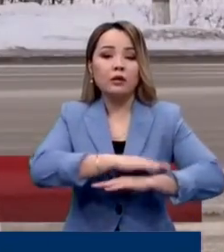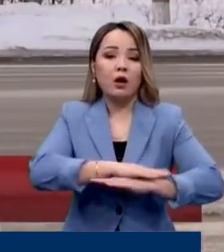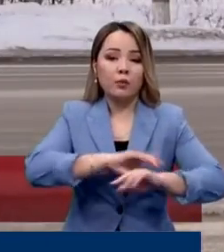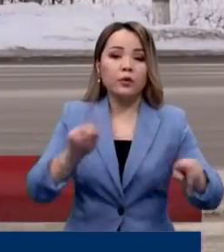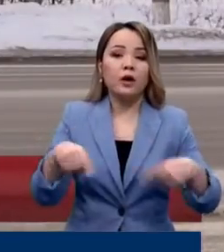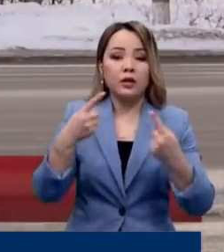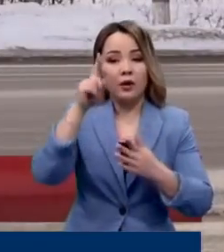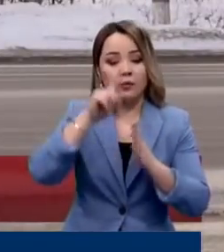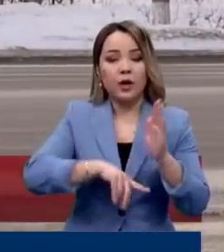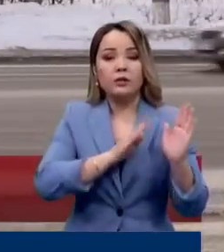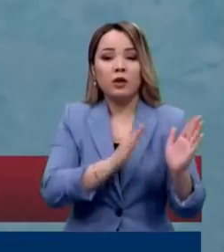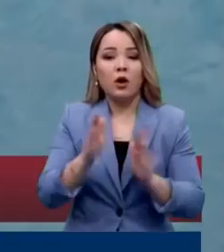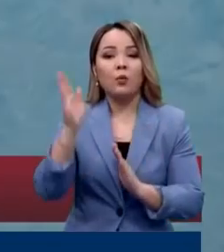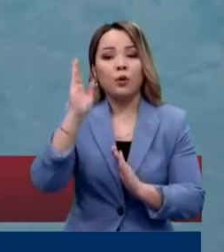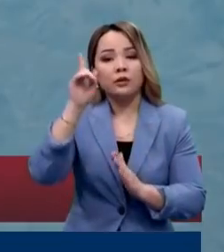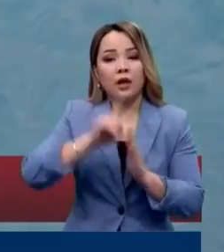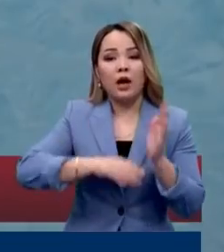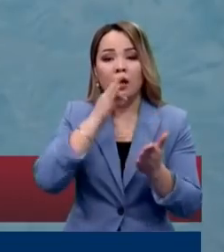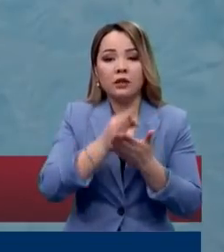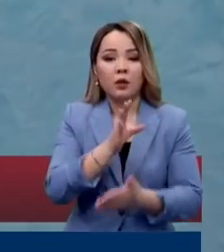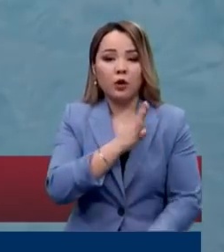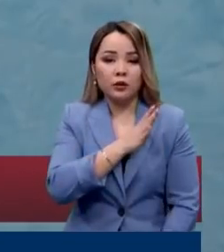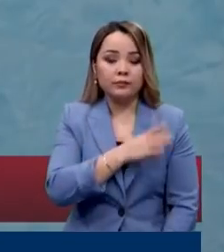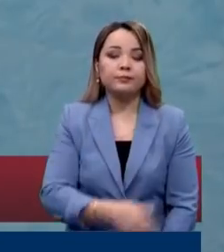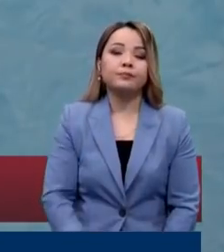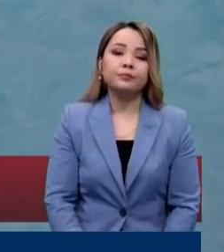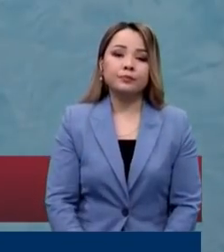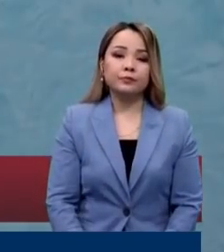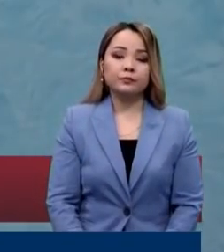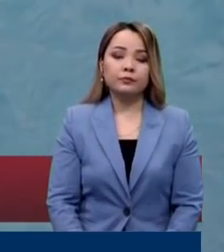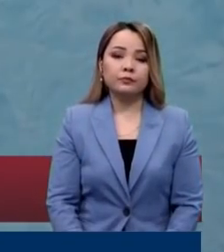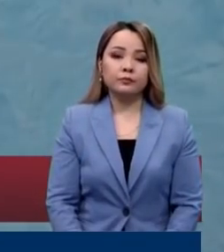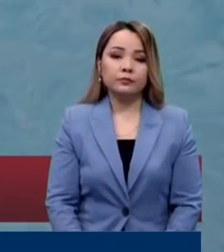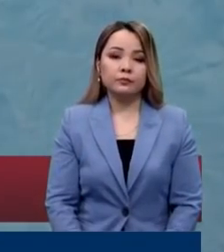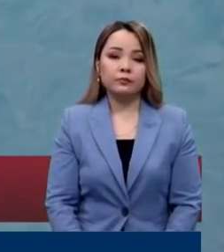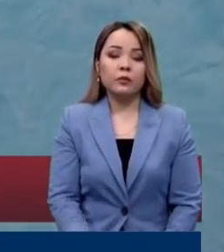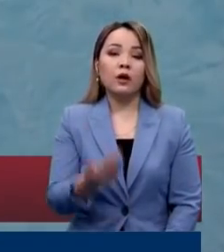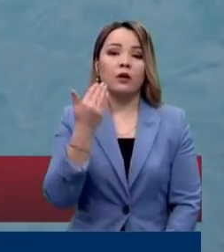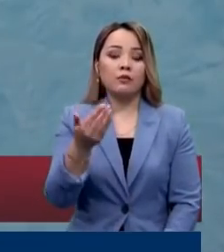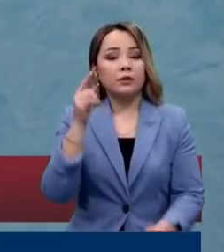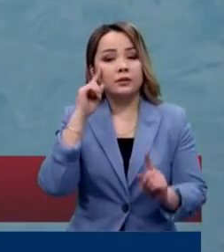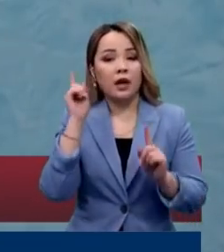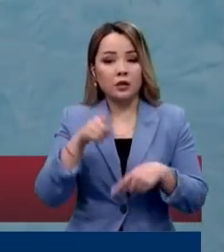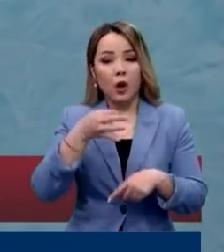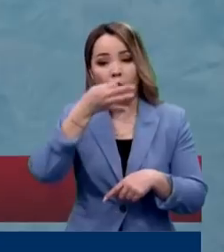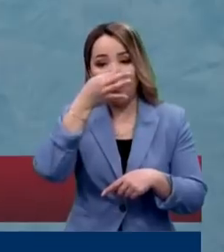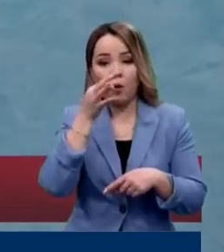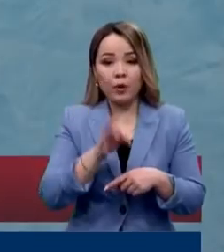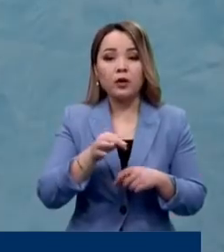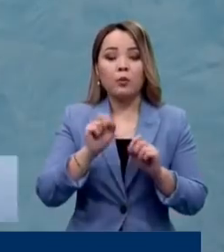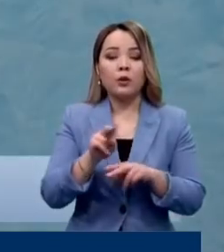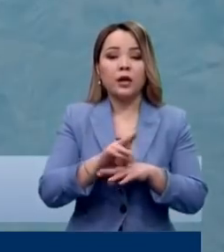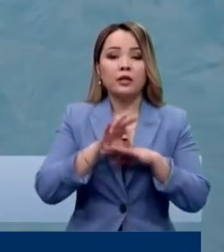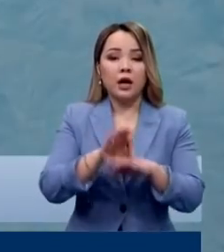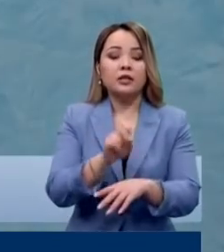орнататынына сенім білдірген еді. Уверен, ваши знания и опыт помогут справиться с